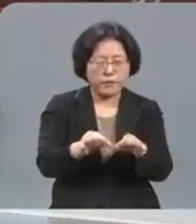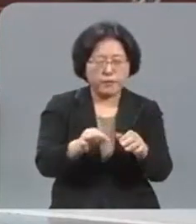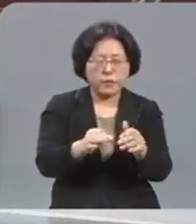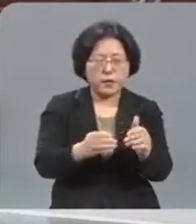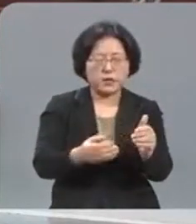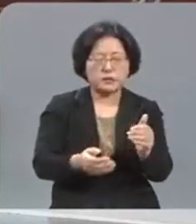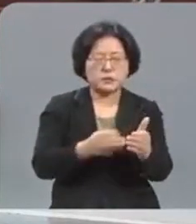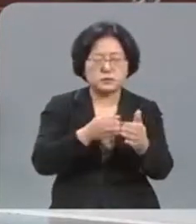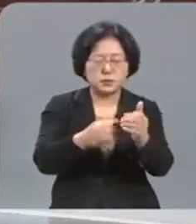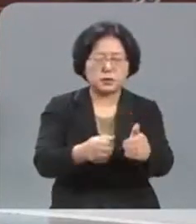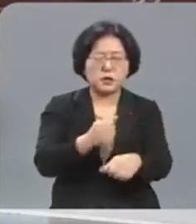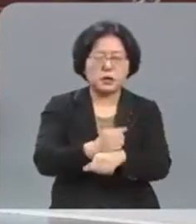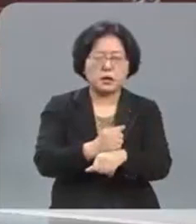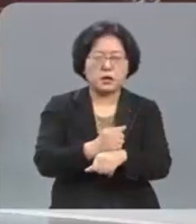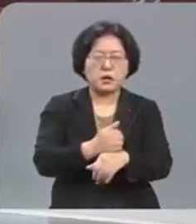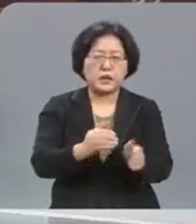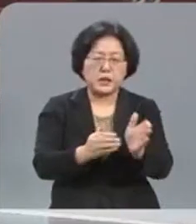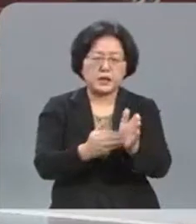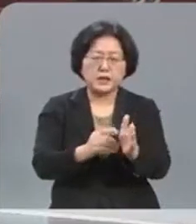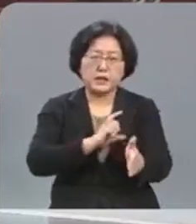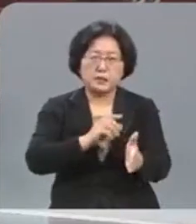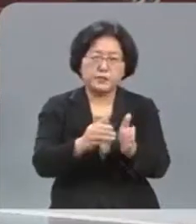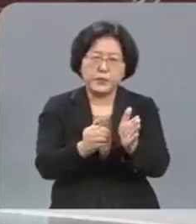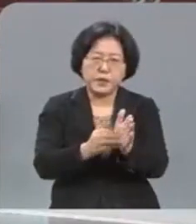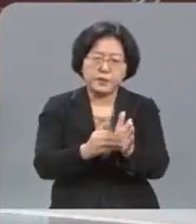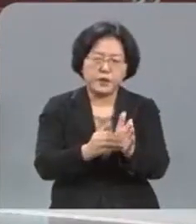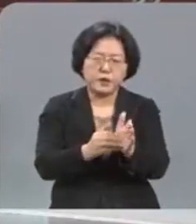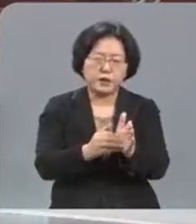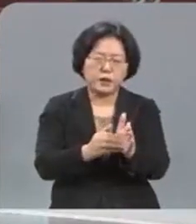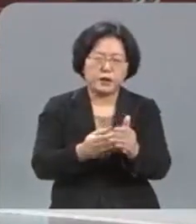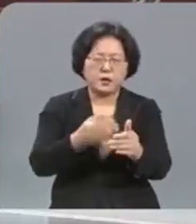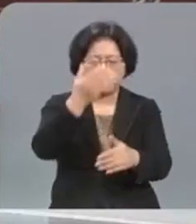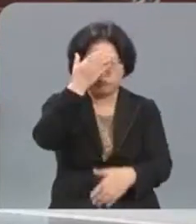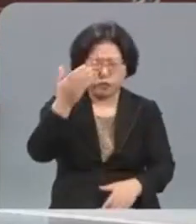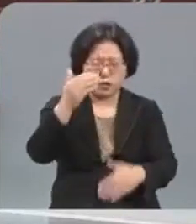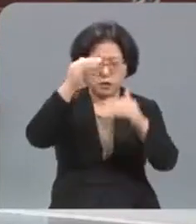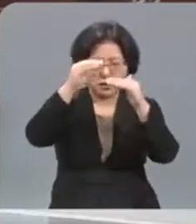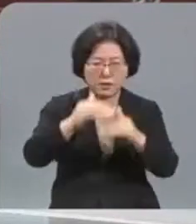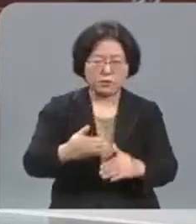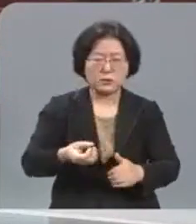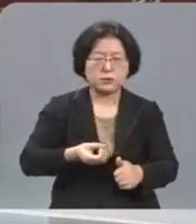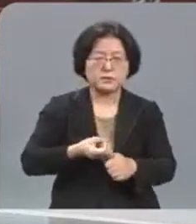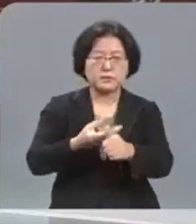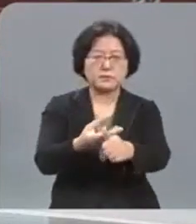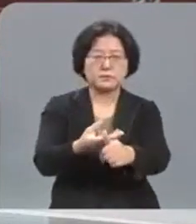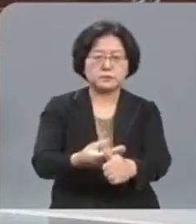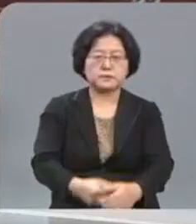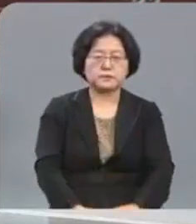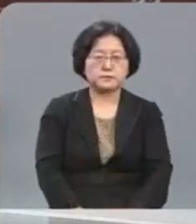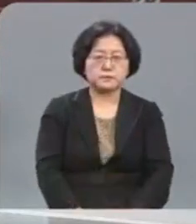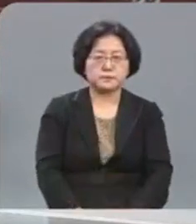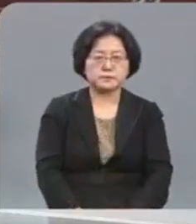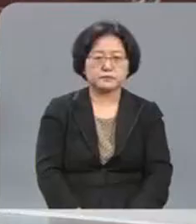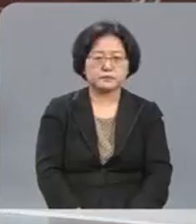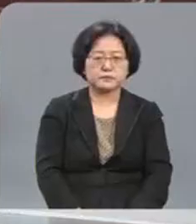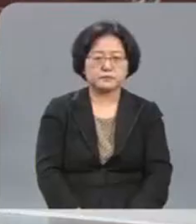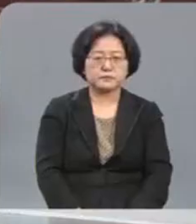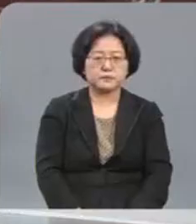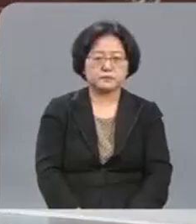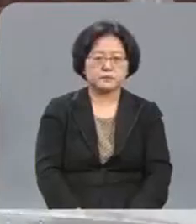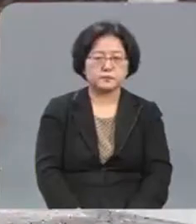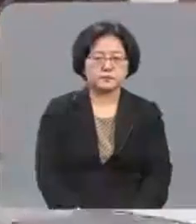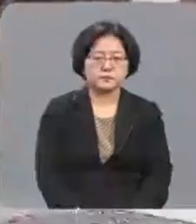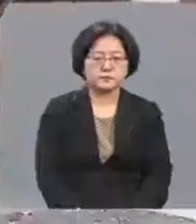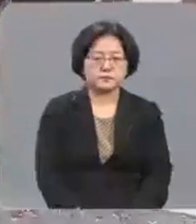운전사와 수년째 익명으로 전해진 기부금까지 훈훈한 기부 소식을 김혜린 기자가 전해드립니다.